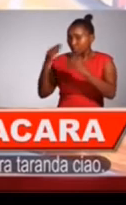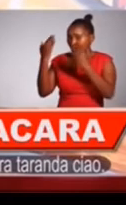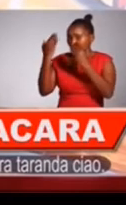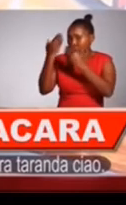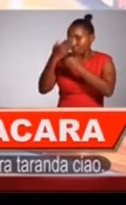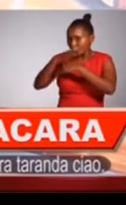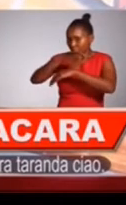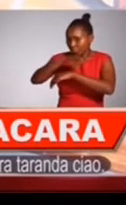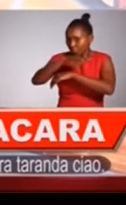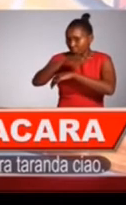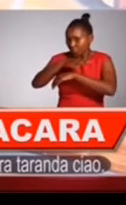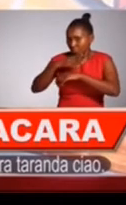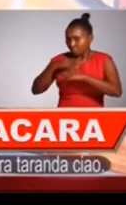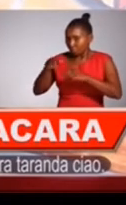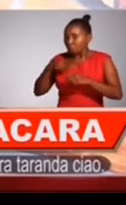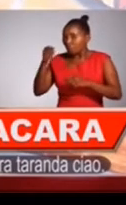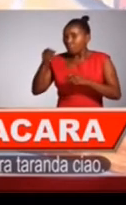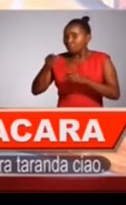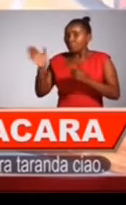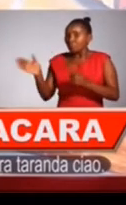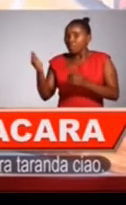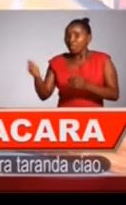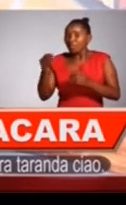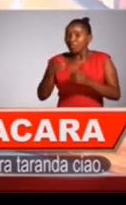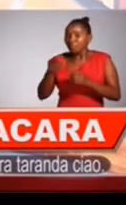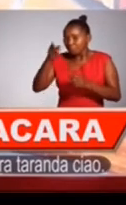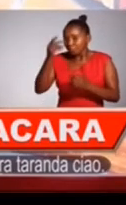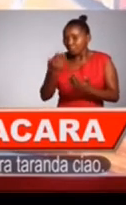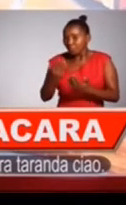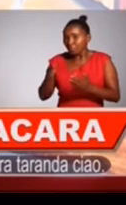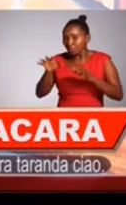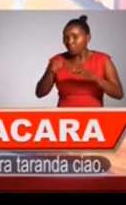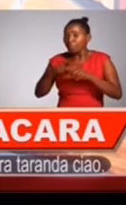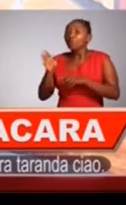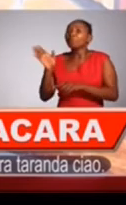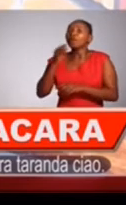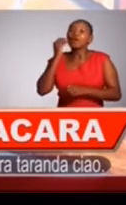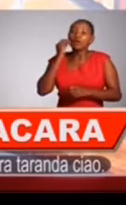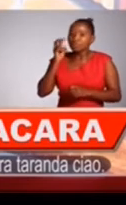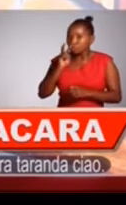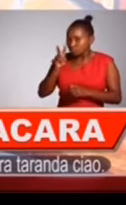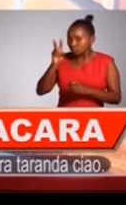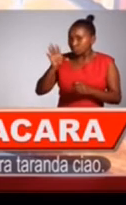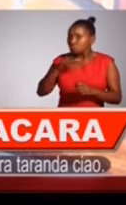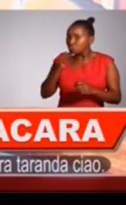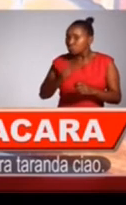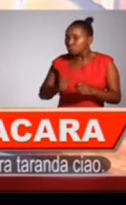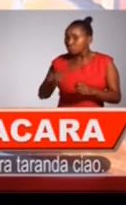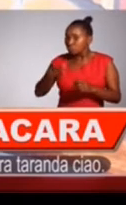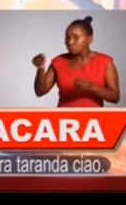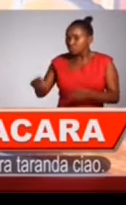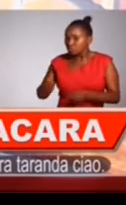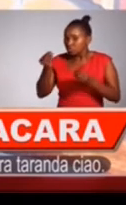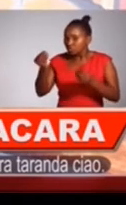ya jioni Huni masai ya metoka kuchunga, nifugo wake, ya sasa narudi nyumbani Na pia hapa kuna mamamze, ambaye